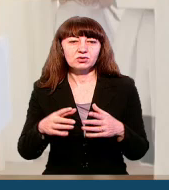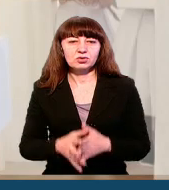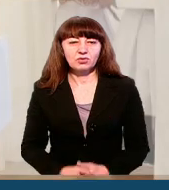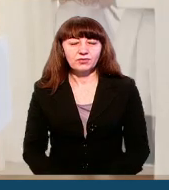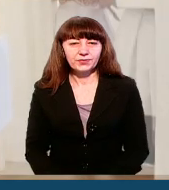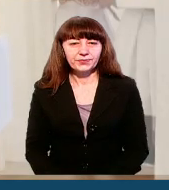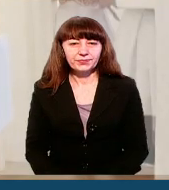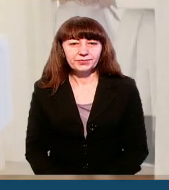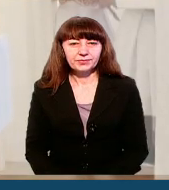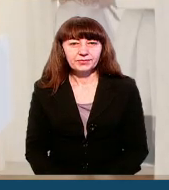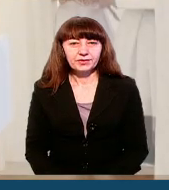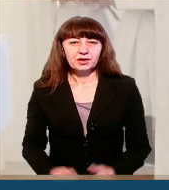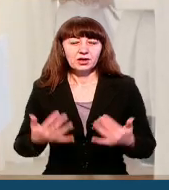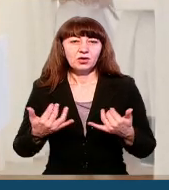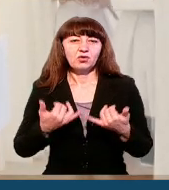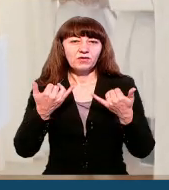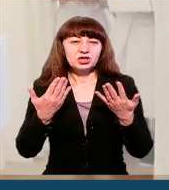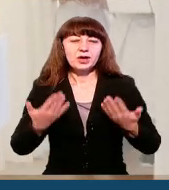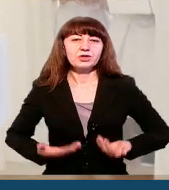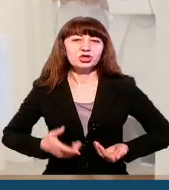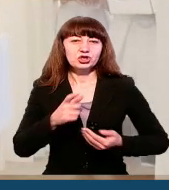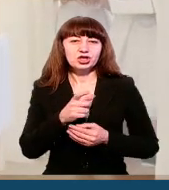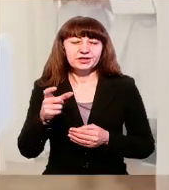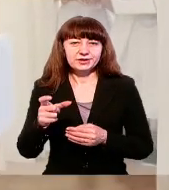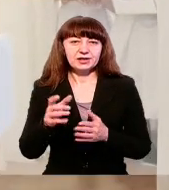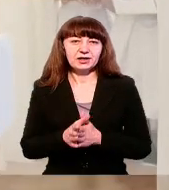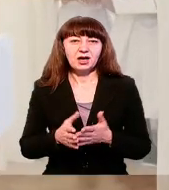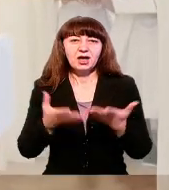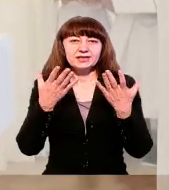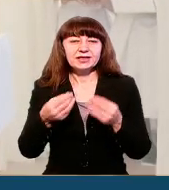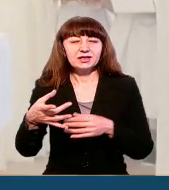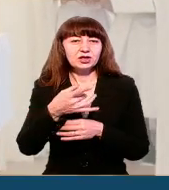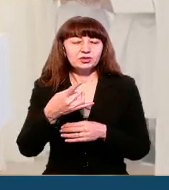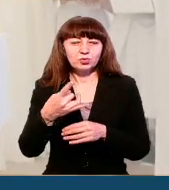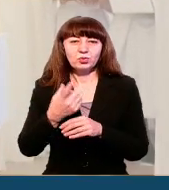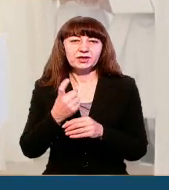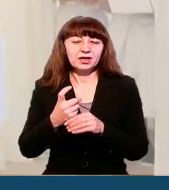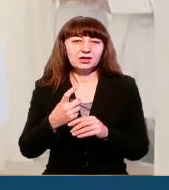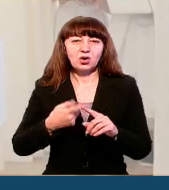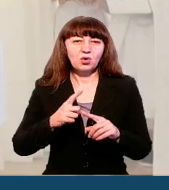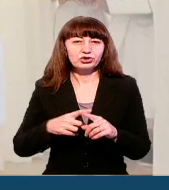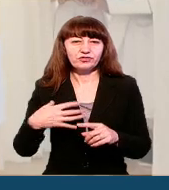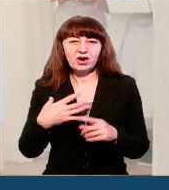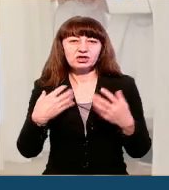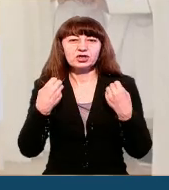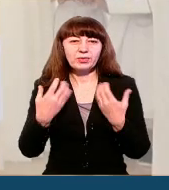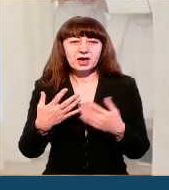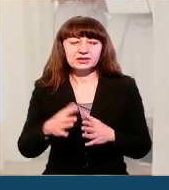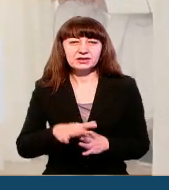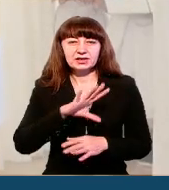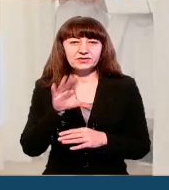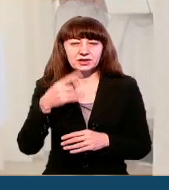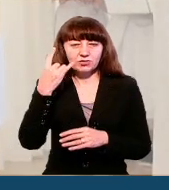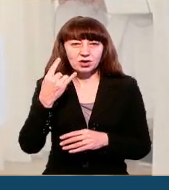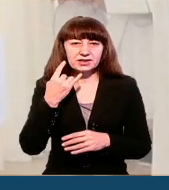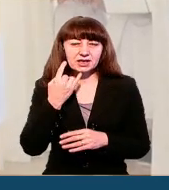нығайтатын, бірлігімізді бекемдеп, ынтымағымызды арттыратын айшықты мереке. Қазақстанның таңдаған әділеттік